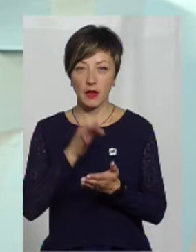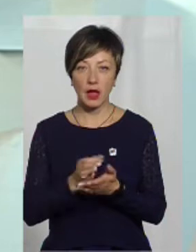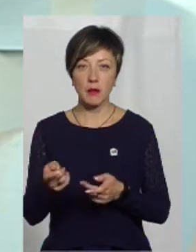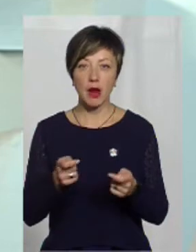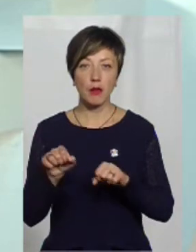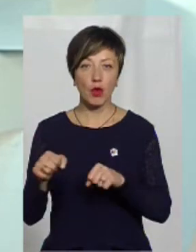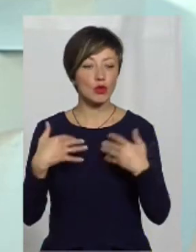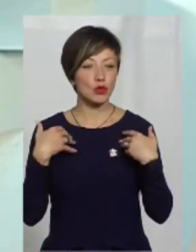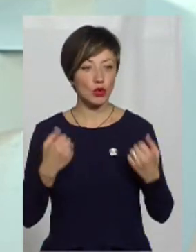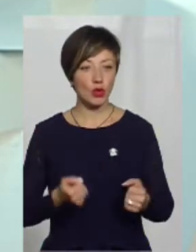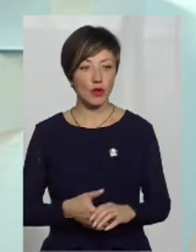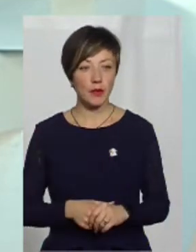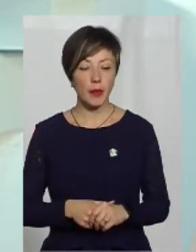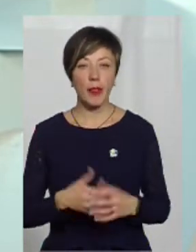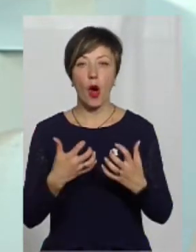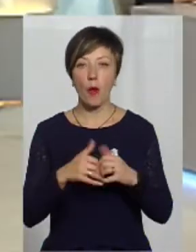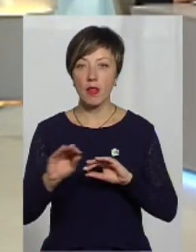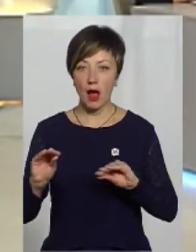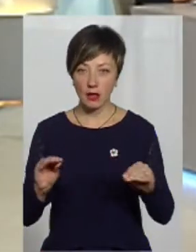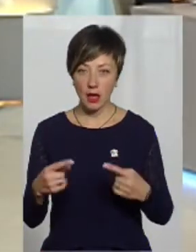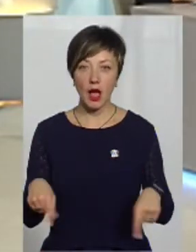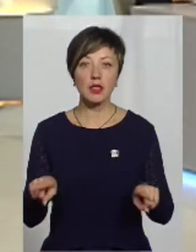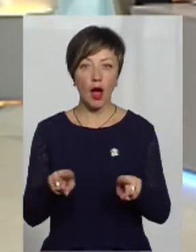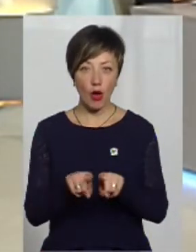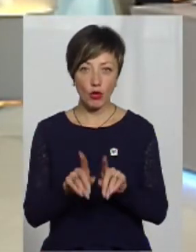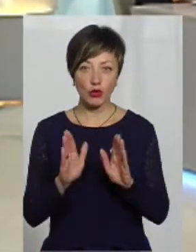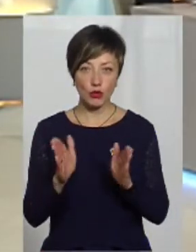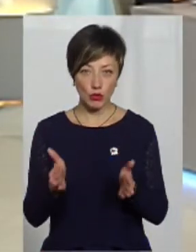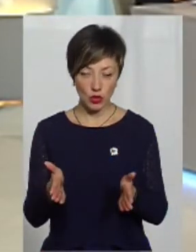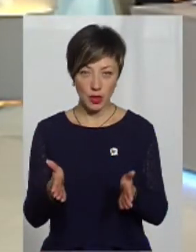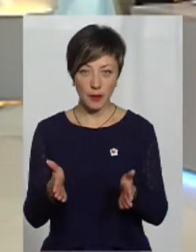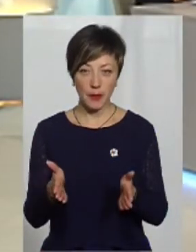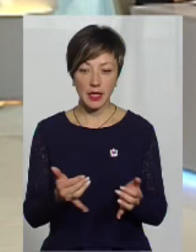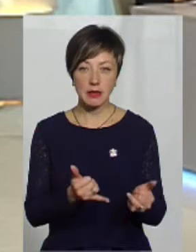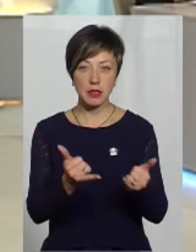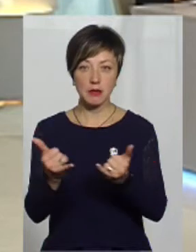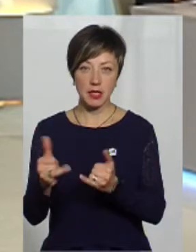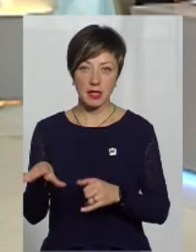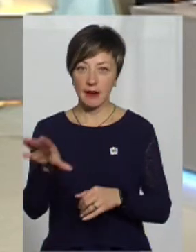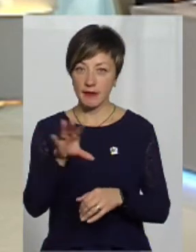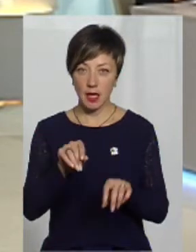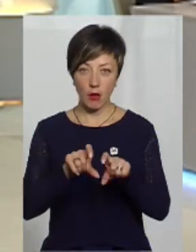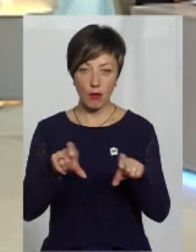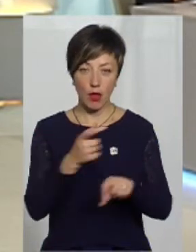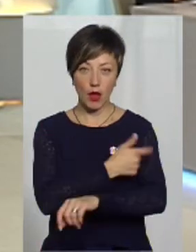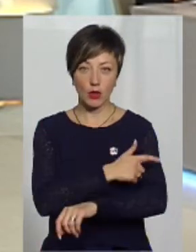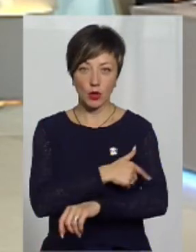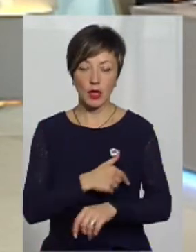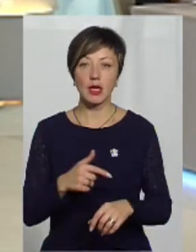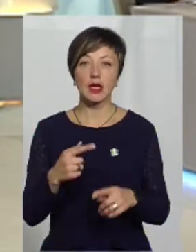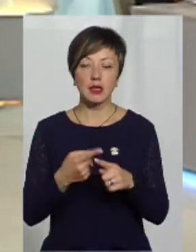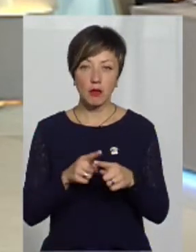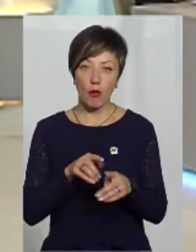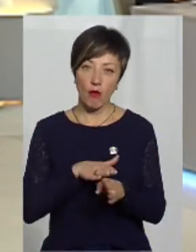Департамент охорони здоров'я. Обладнання також буде забезпечено для всіх амбулаторій?